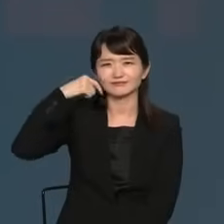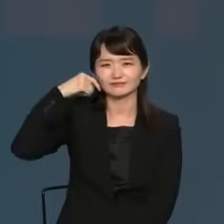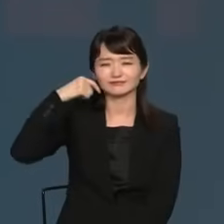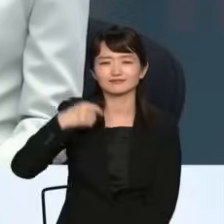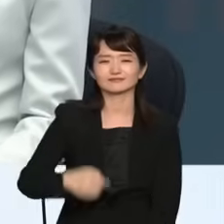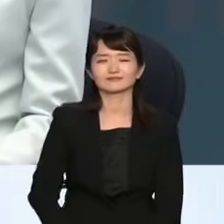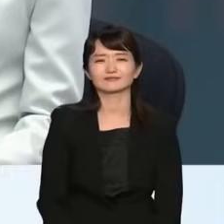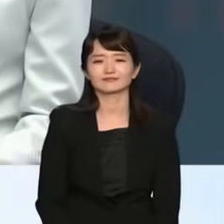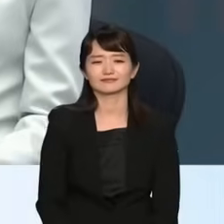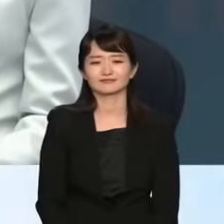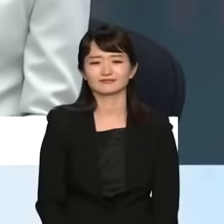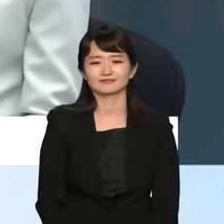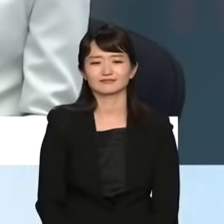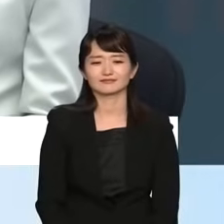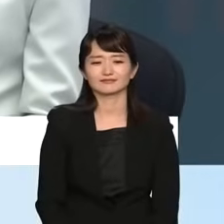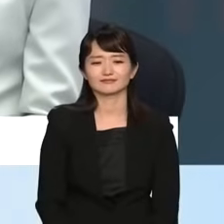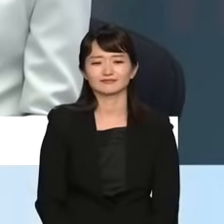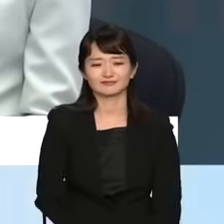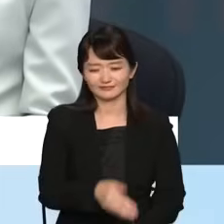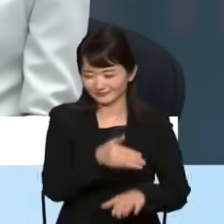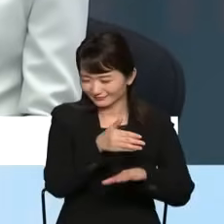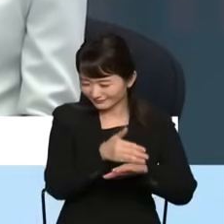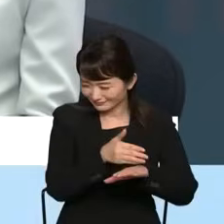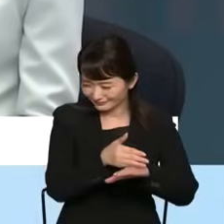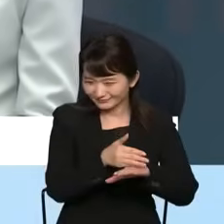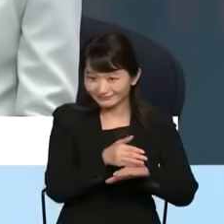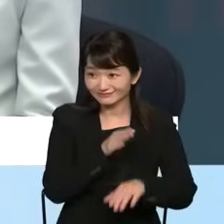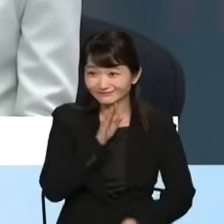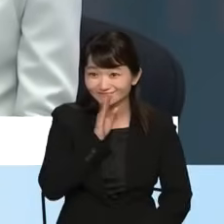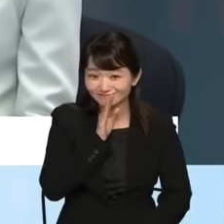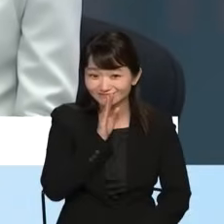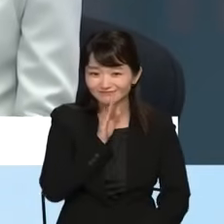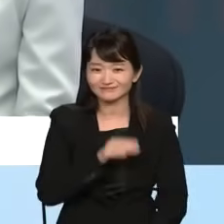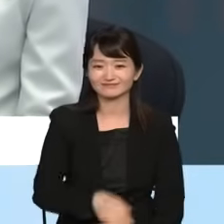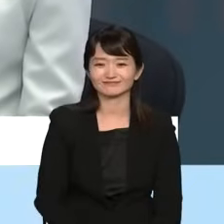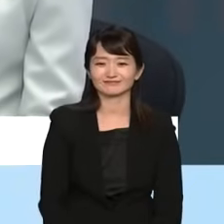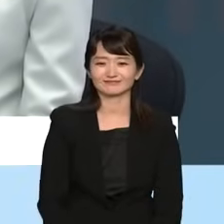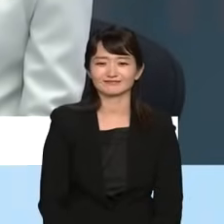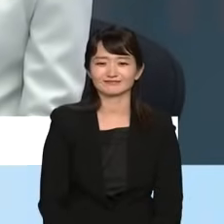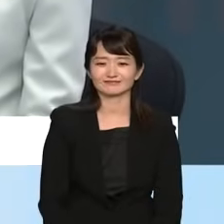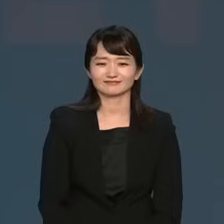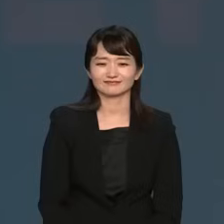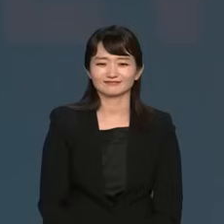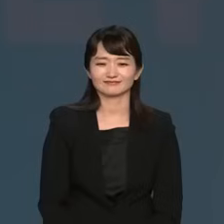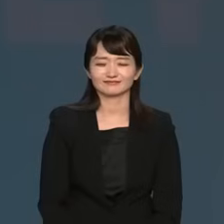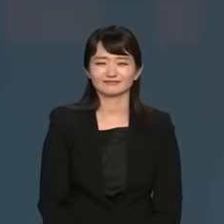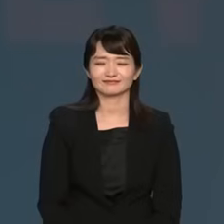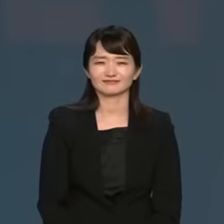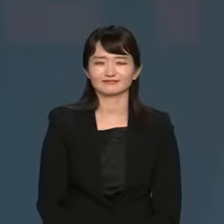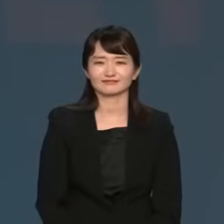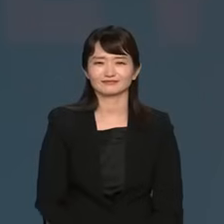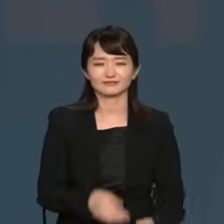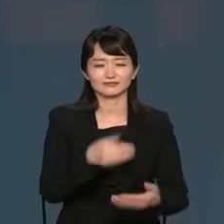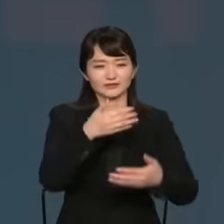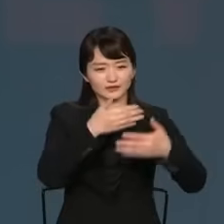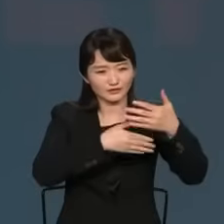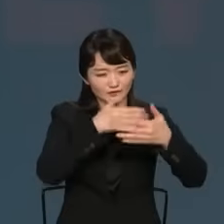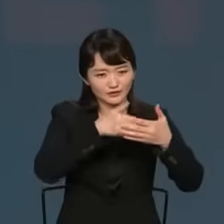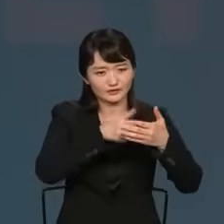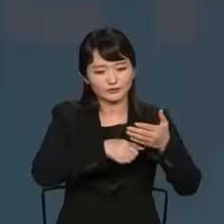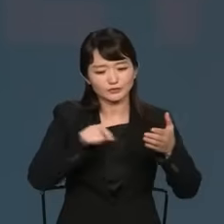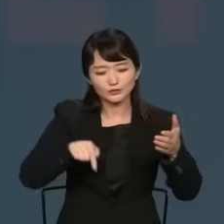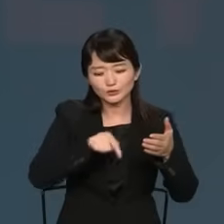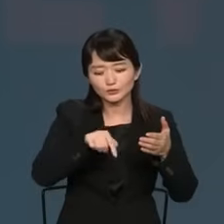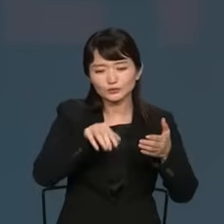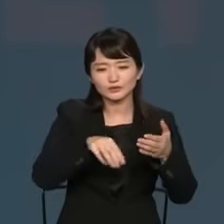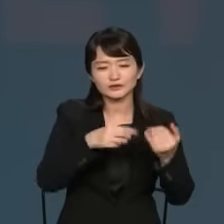할까? 谢谢. 说真话. 아이고, 감사합니다. 그 작품마다 이제 탕혜 씨가 선보이는 연기들이